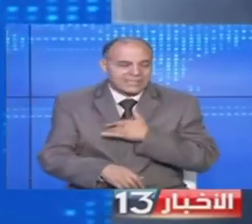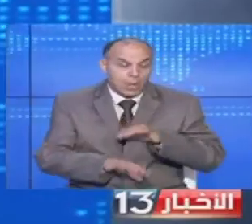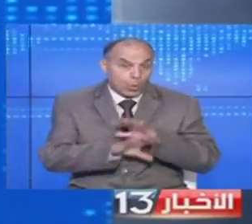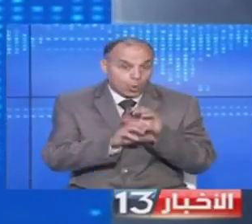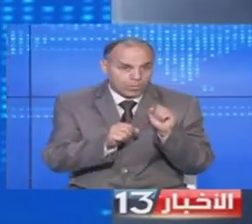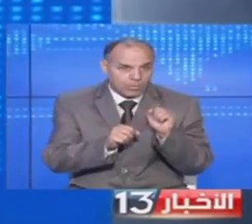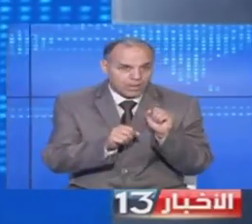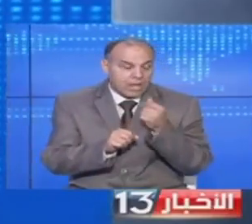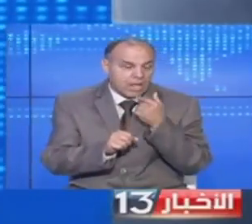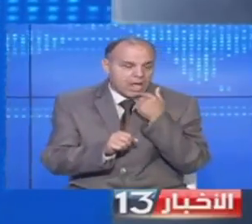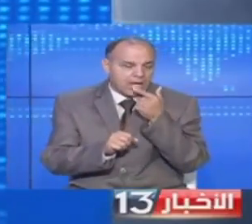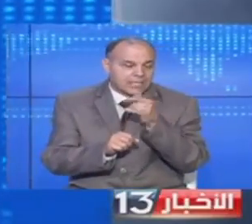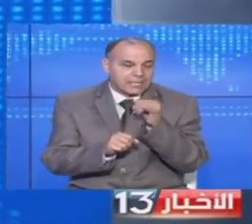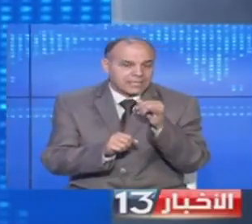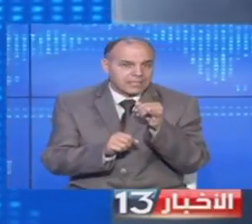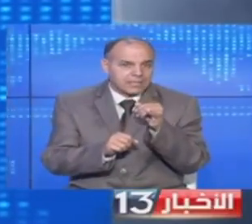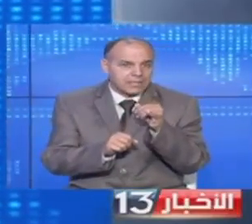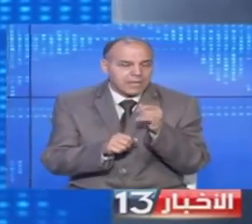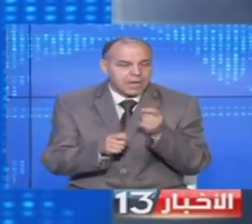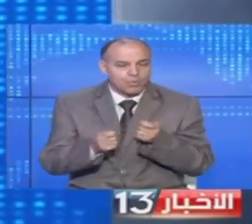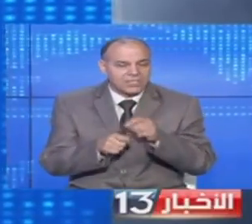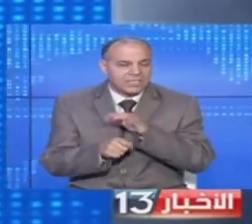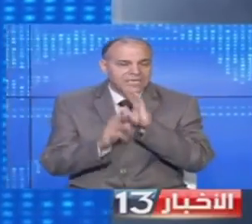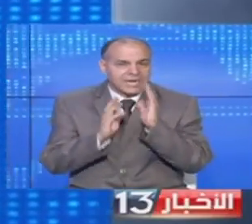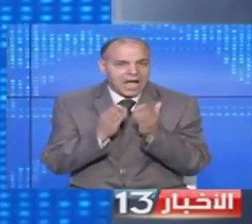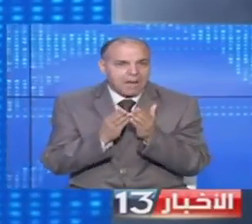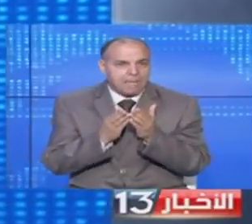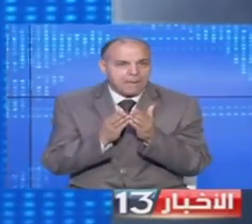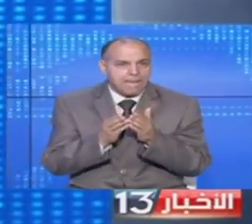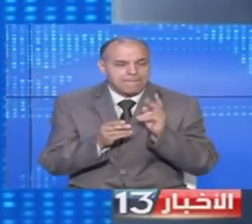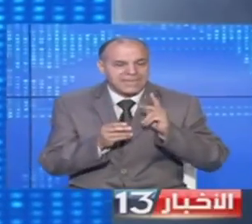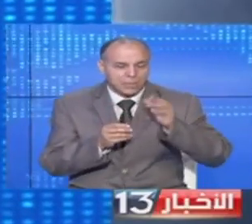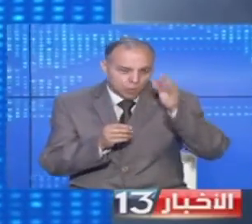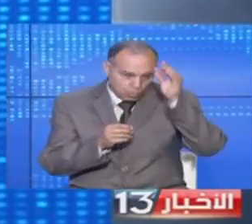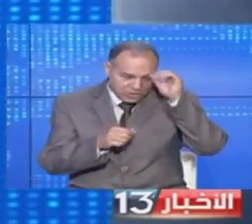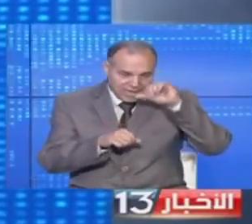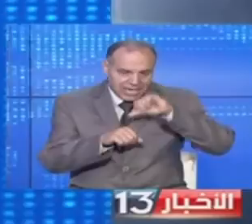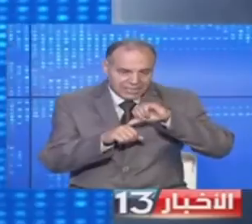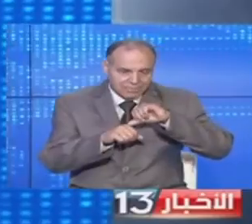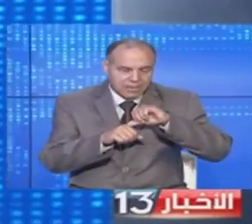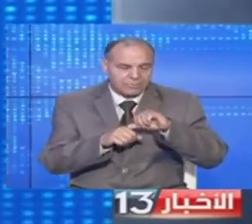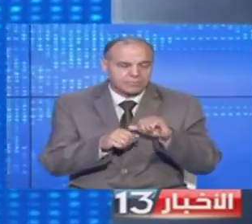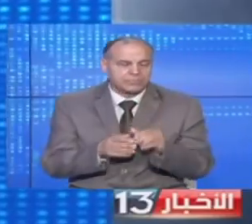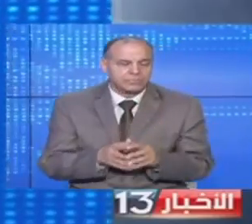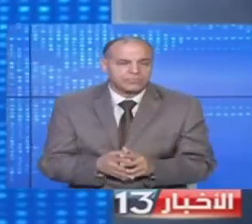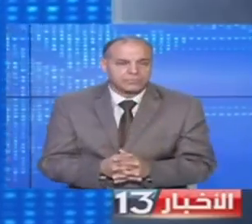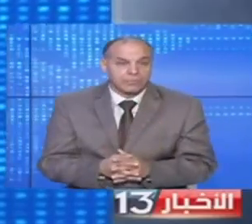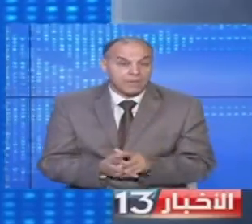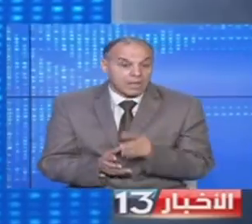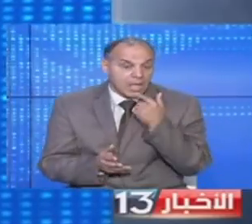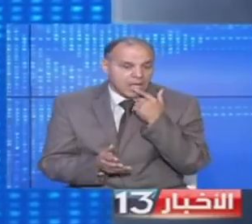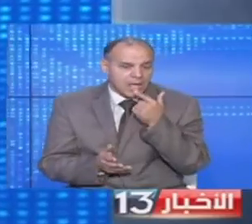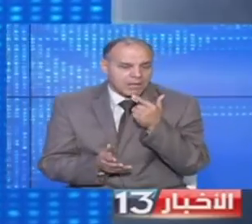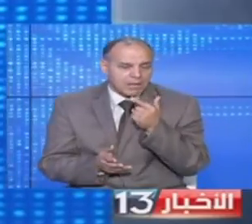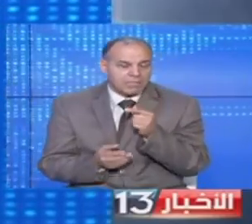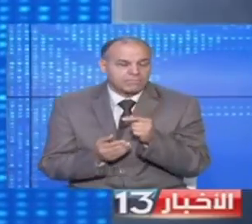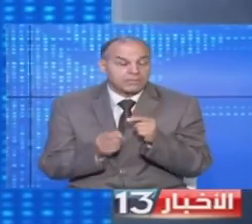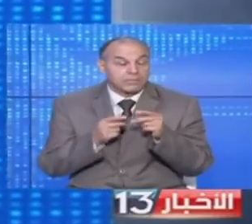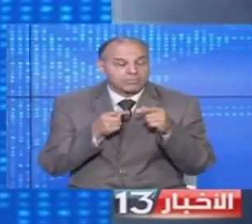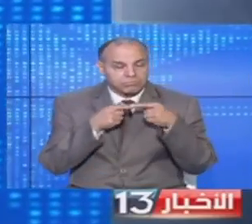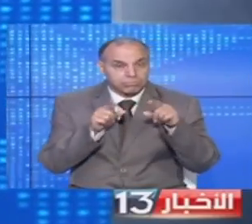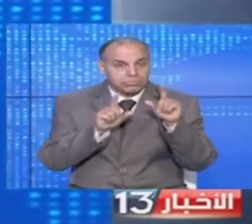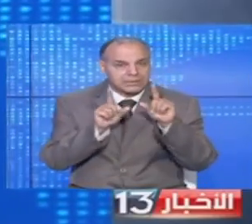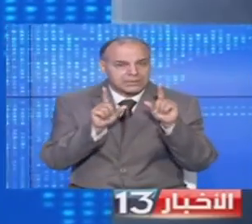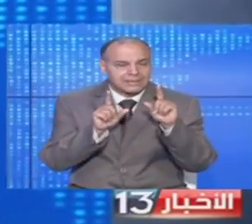وفق ما افاد به المدير العام لمعهد باستور تونس الهاشمي وزيرا الذي ذكر في تصريح